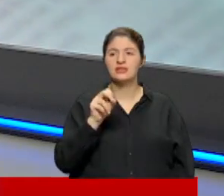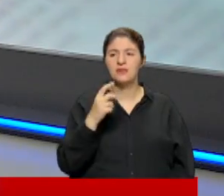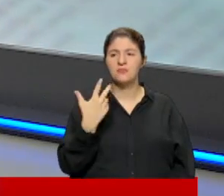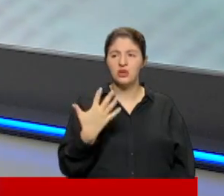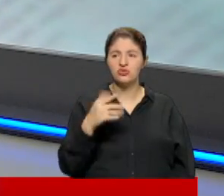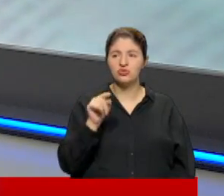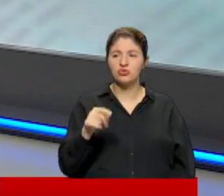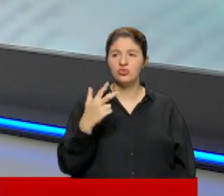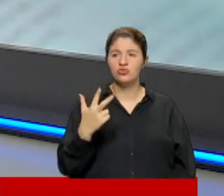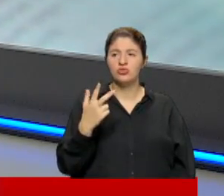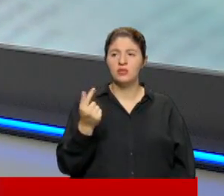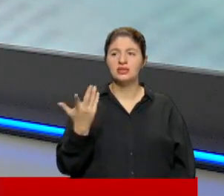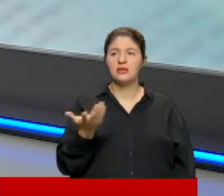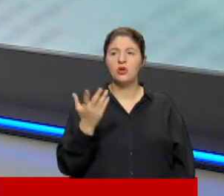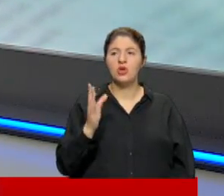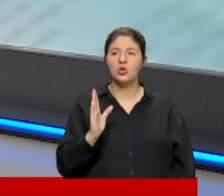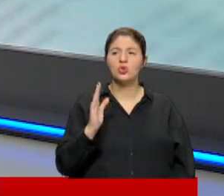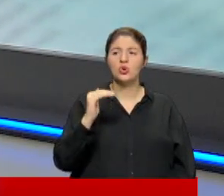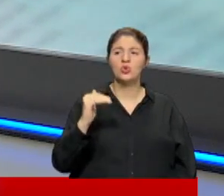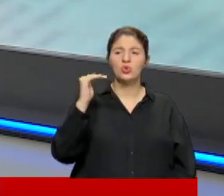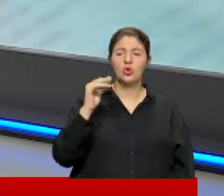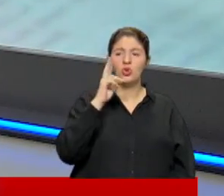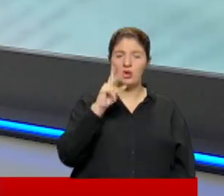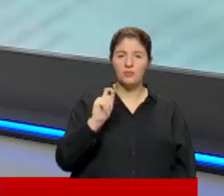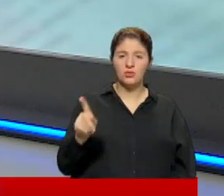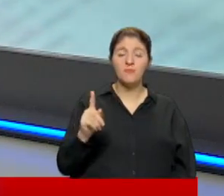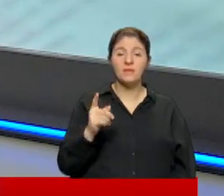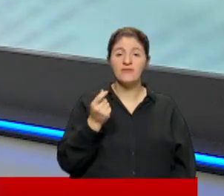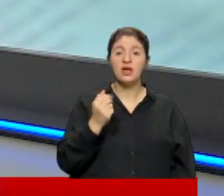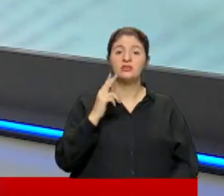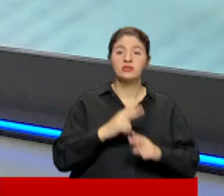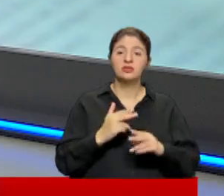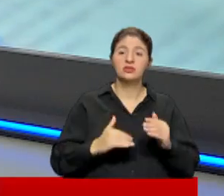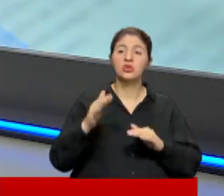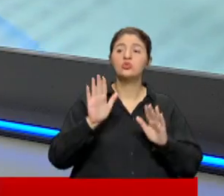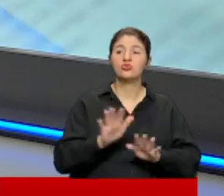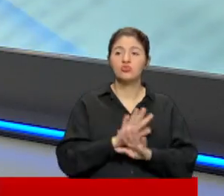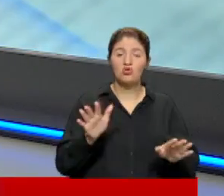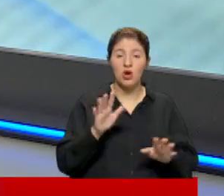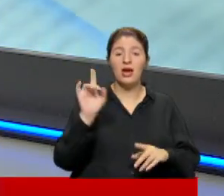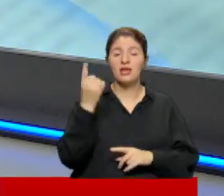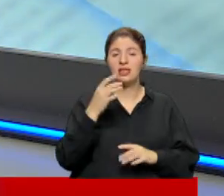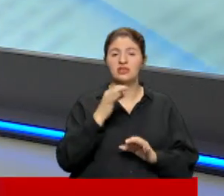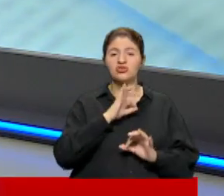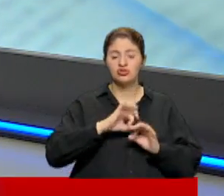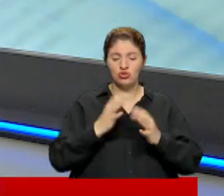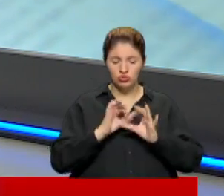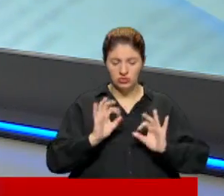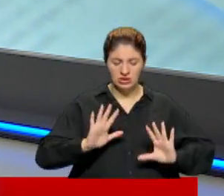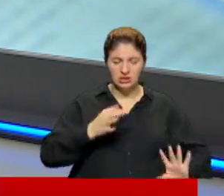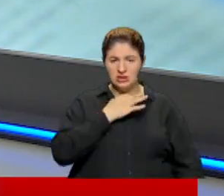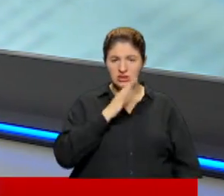185. 3 biraz daha böyle yukarıda gözüküyor fiyat artış hızları dizginlenemez ve